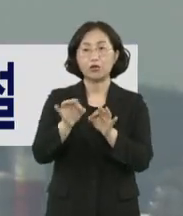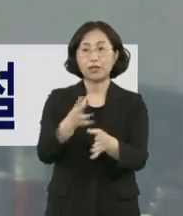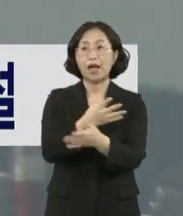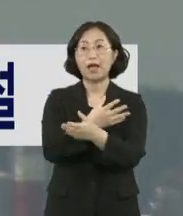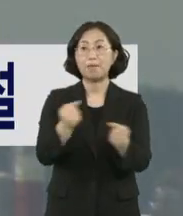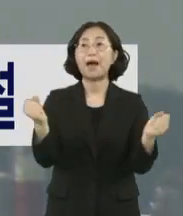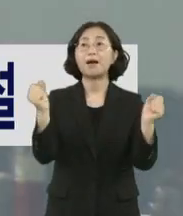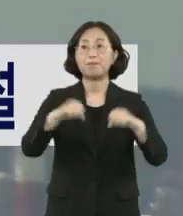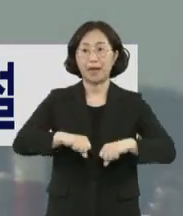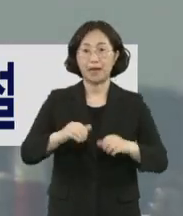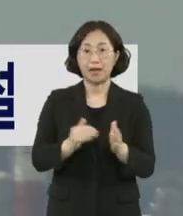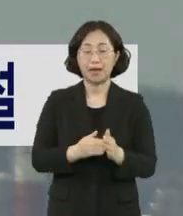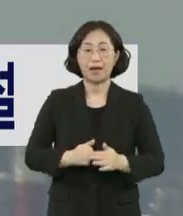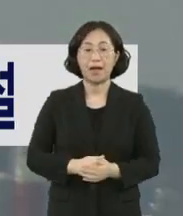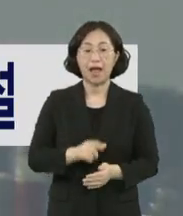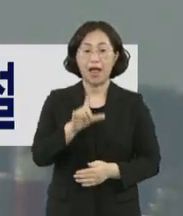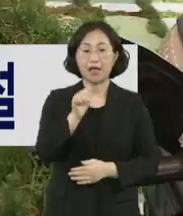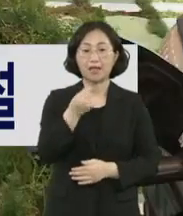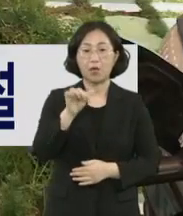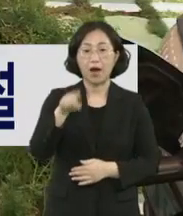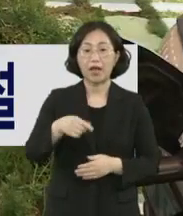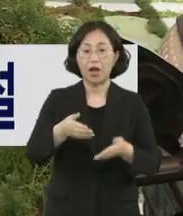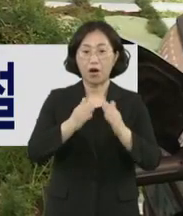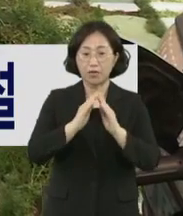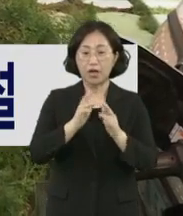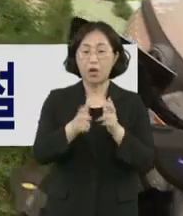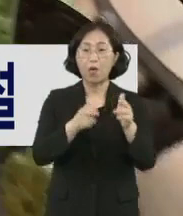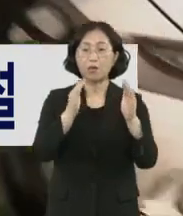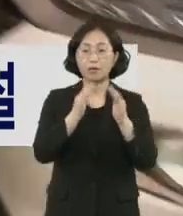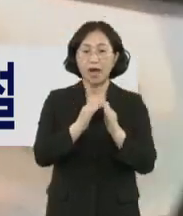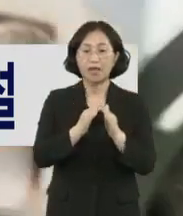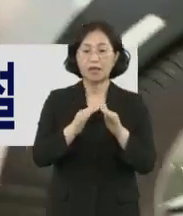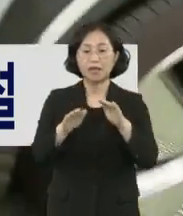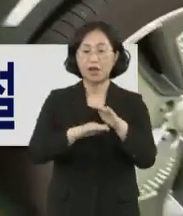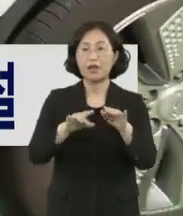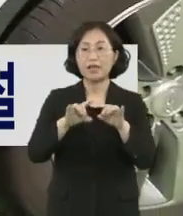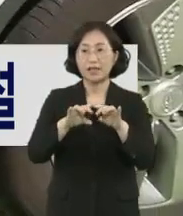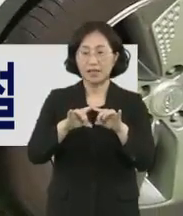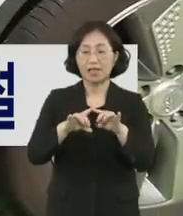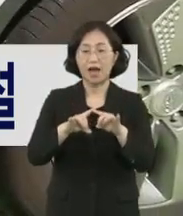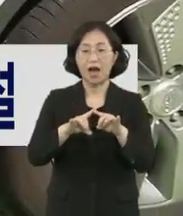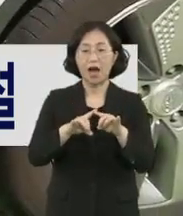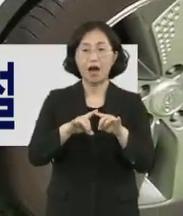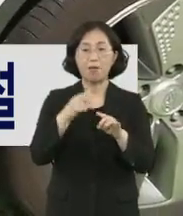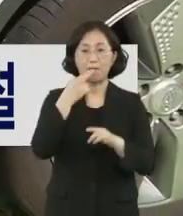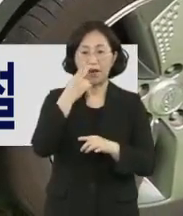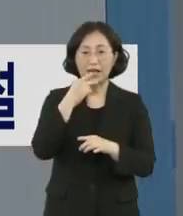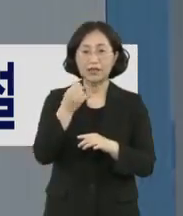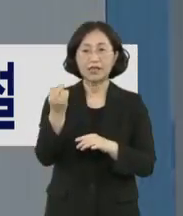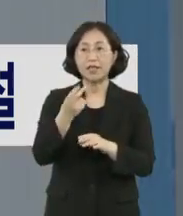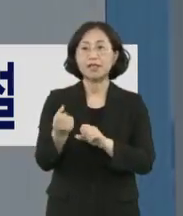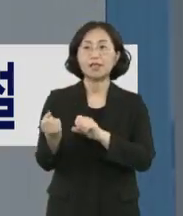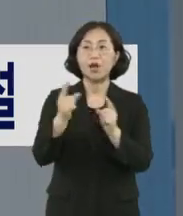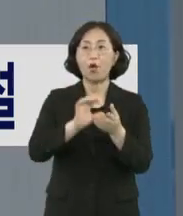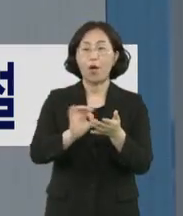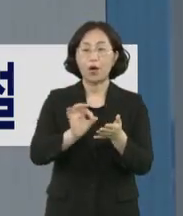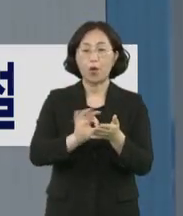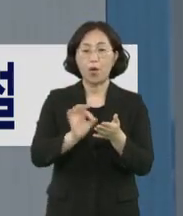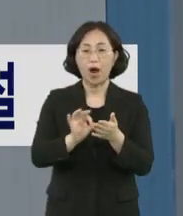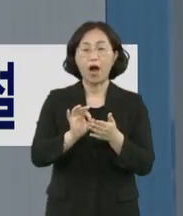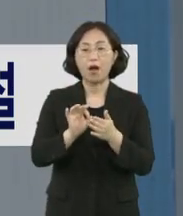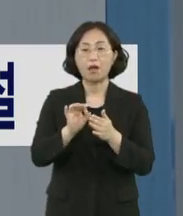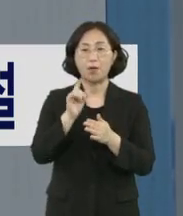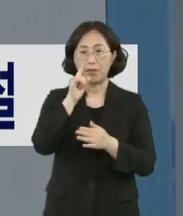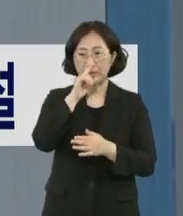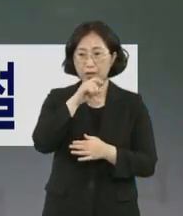협약을 체결했습니다. LG화학이 건설하는 공장은 전기차 배터리 소재와 폐플라스틱 재활용, 온실가스